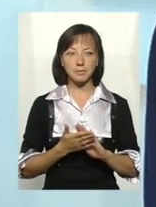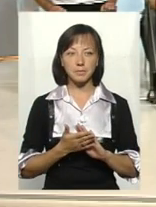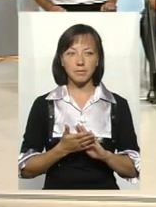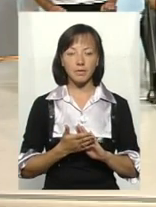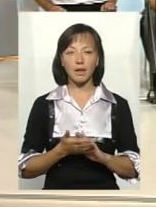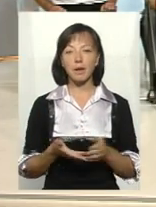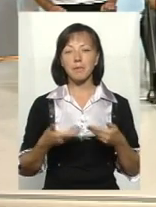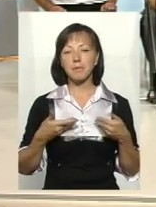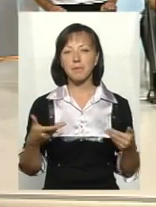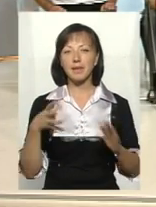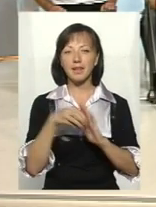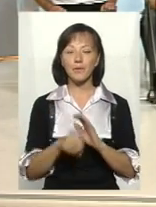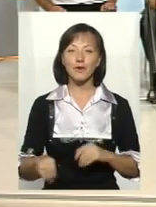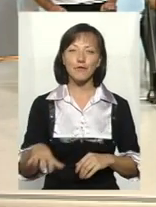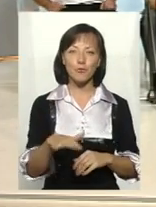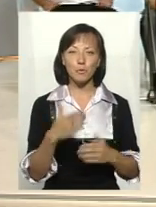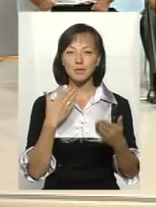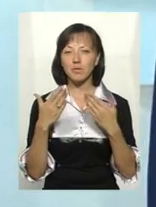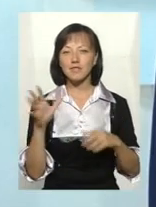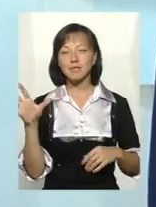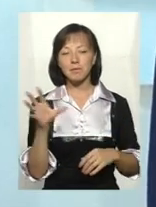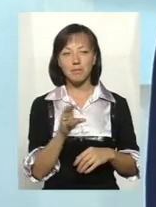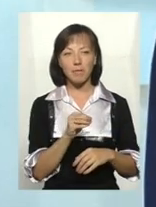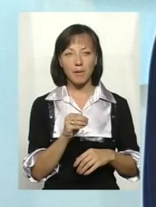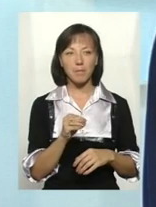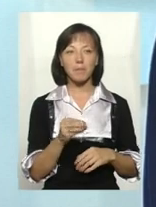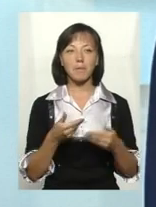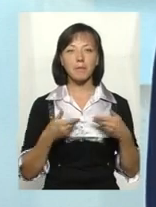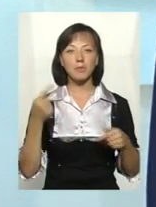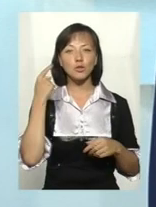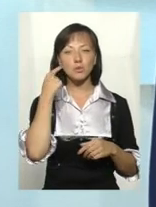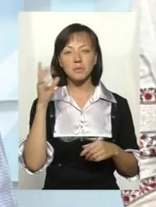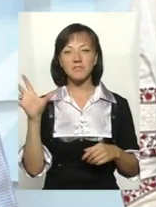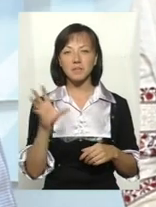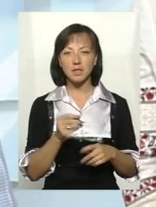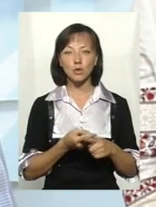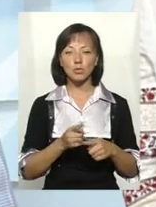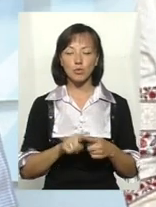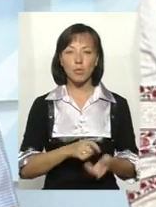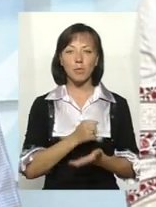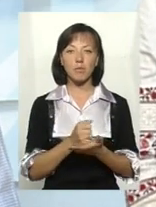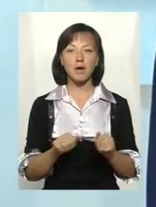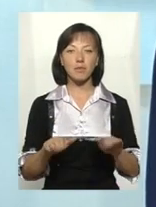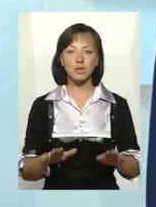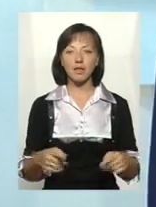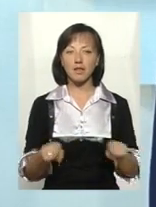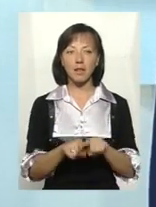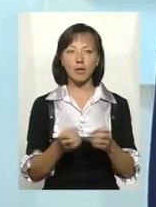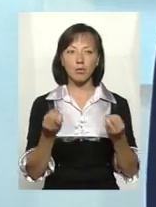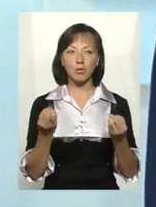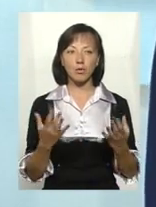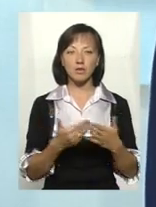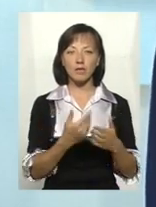в Європу, ми спілкуємося з всіма, ви розумієте, ми чуємо всіх, і тому приймаємо рішення, не так просто від